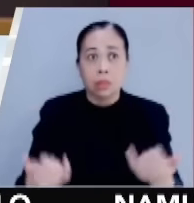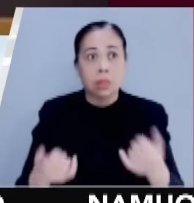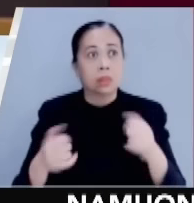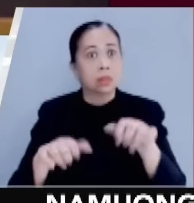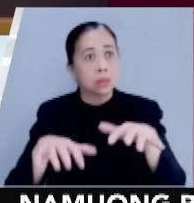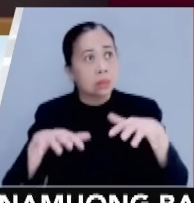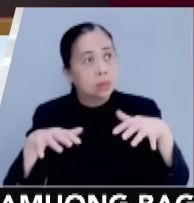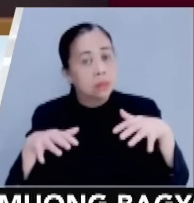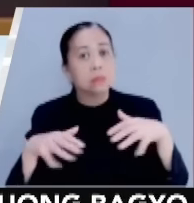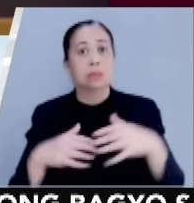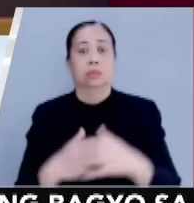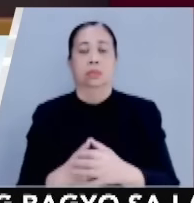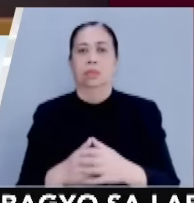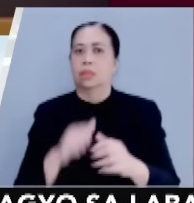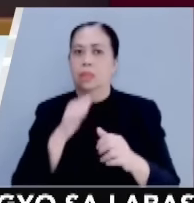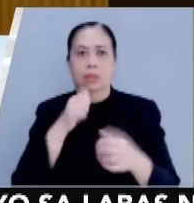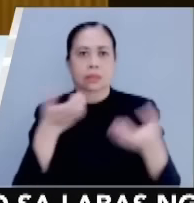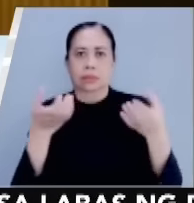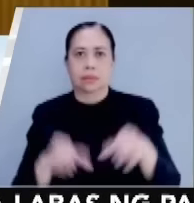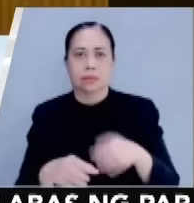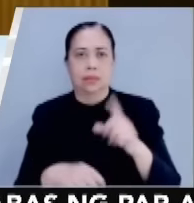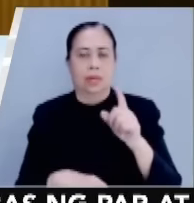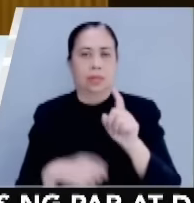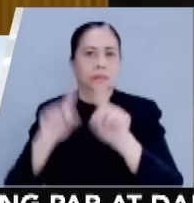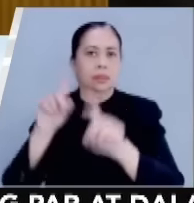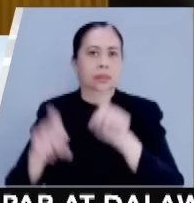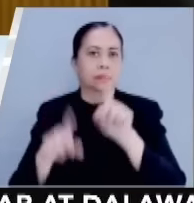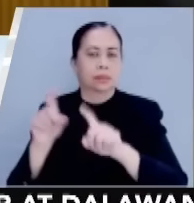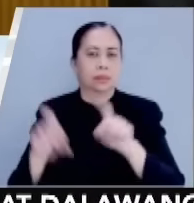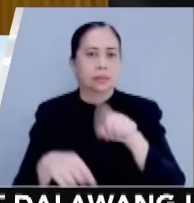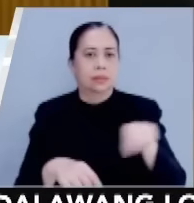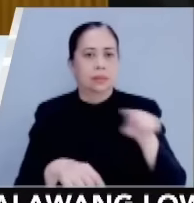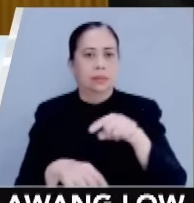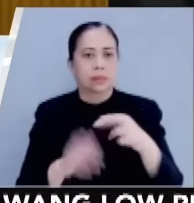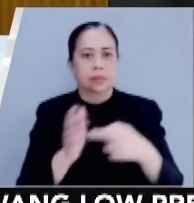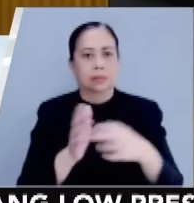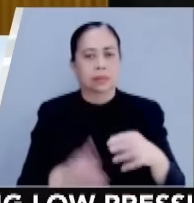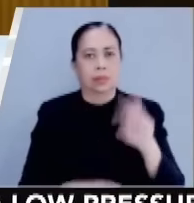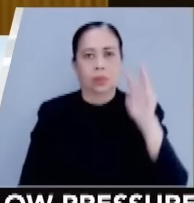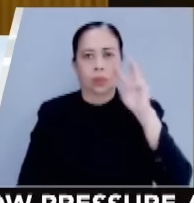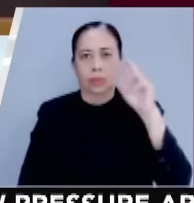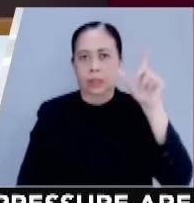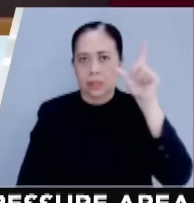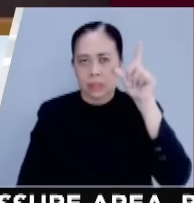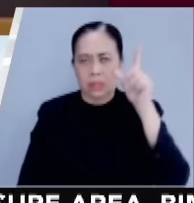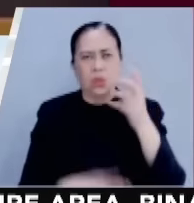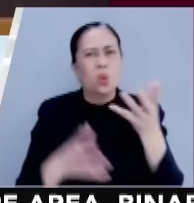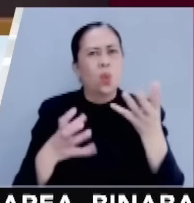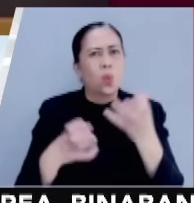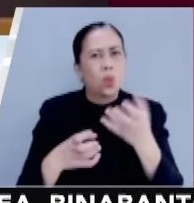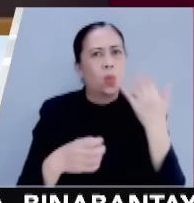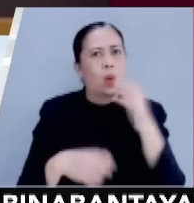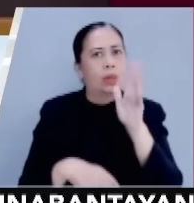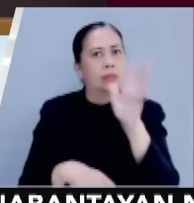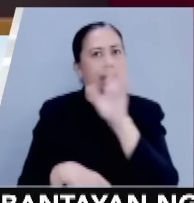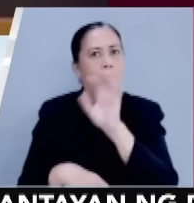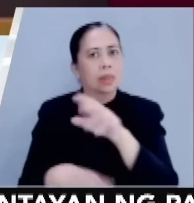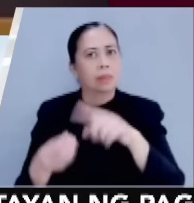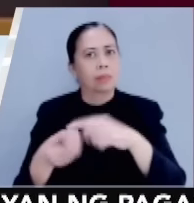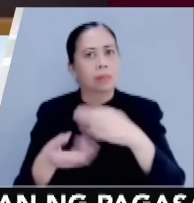Hindi na nagkaroon ng pagkakataong mag-usisa si Agri-Party List Representative Wilbert Lee na gusto raw sana noong magtanong pa sa budget ng